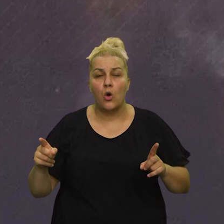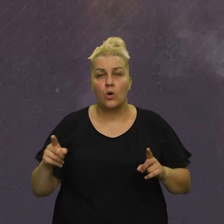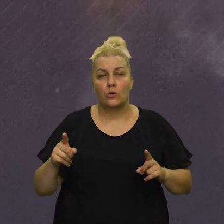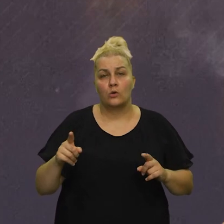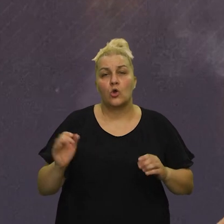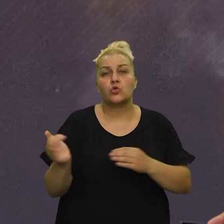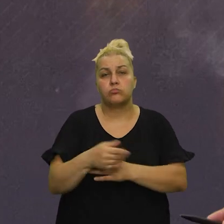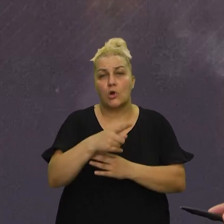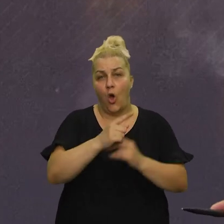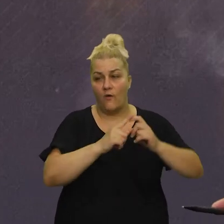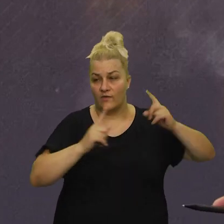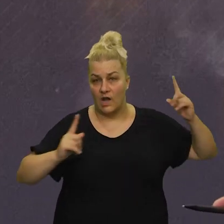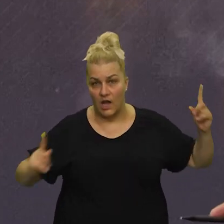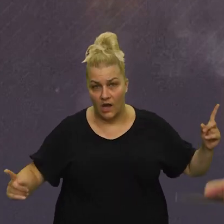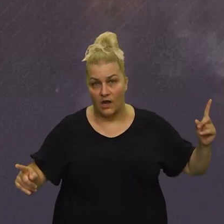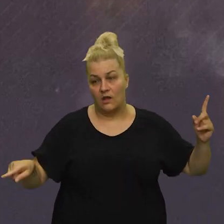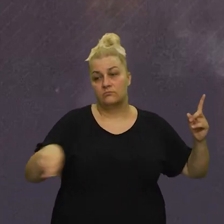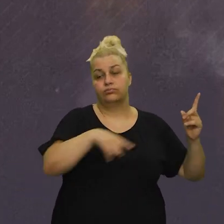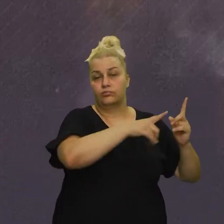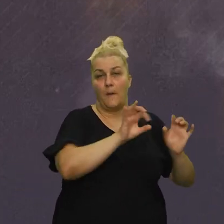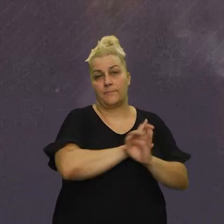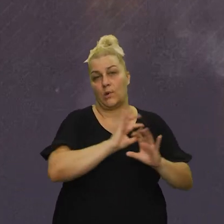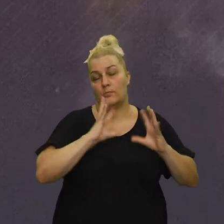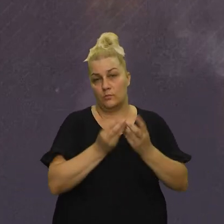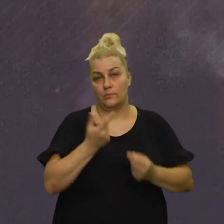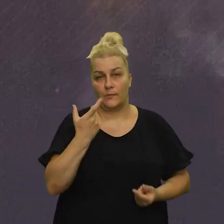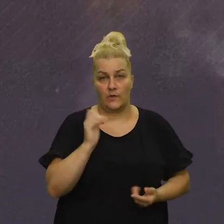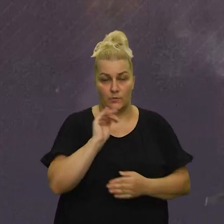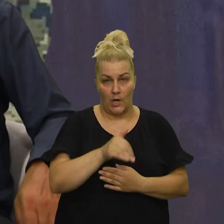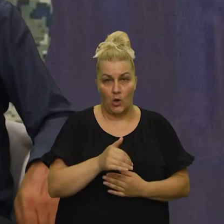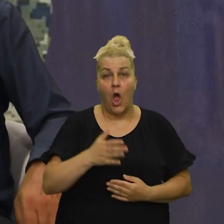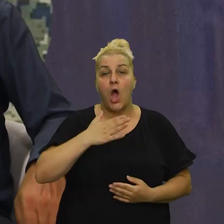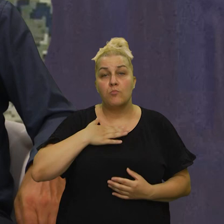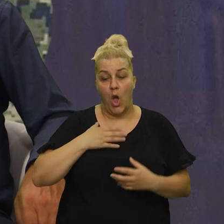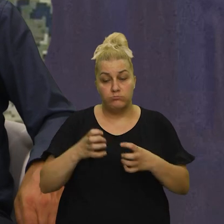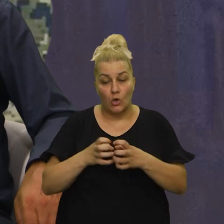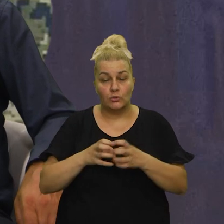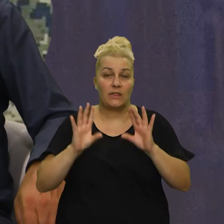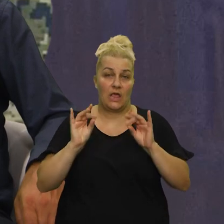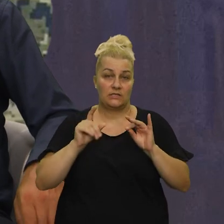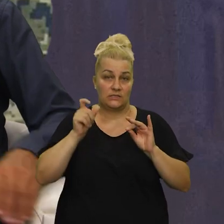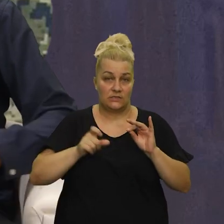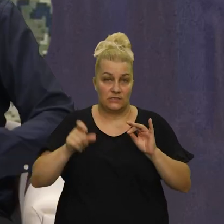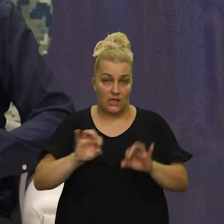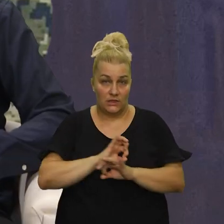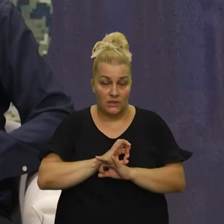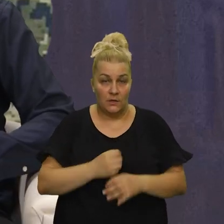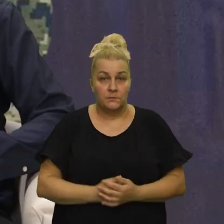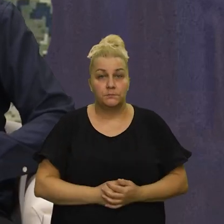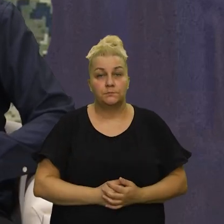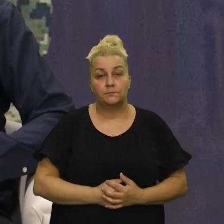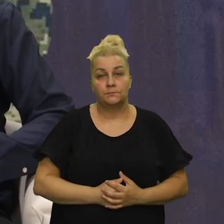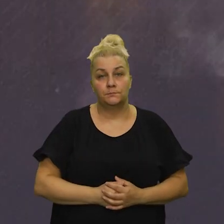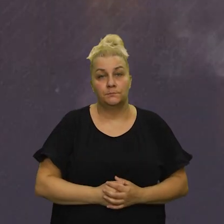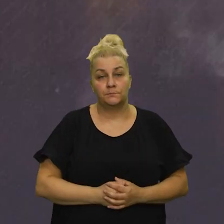ovog Dubrovnika. Da, u vašoj postrojbi 10 je poginulo. Da, ajmo i